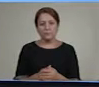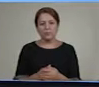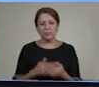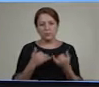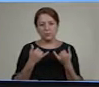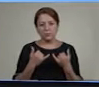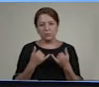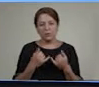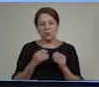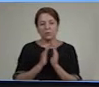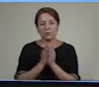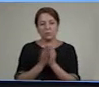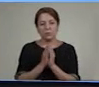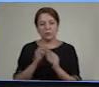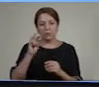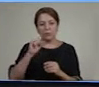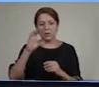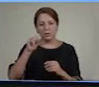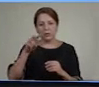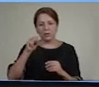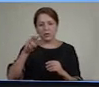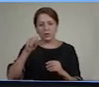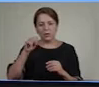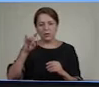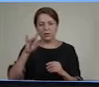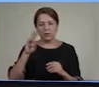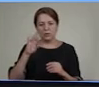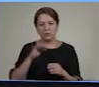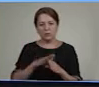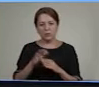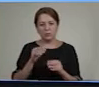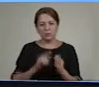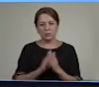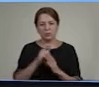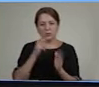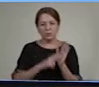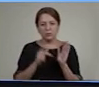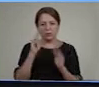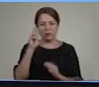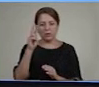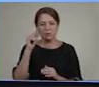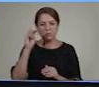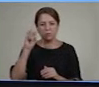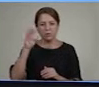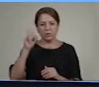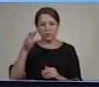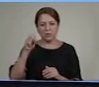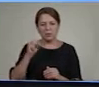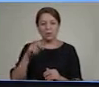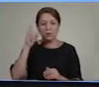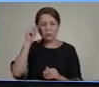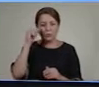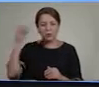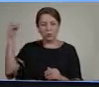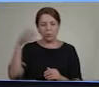Endi darslikdagi masalalarni yechishni boshlaymiz. 82-chi masalaga e'tiboringizni qarating. Sonlar